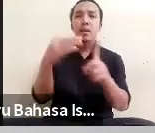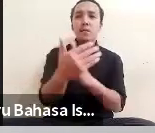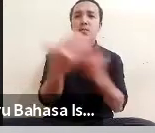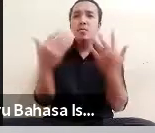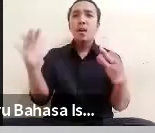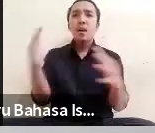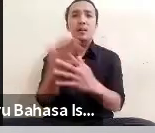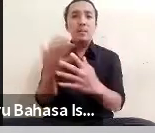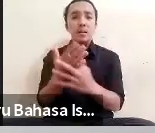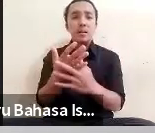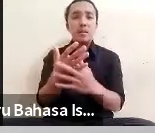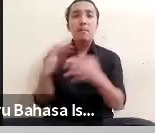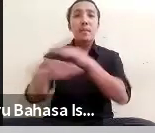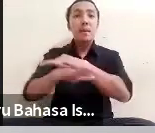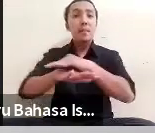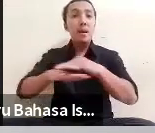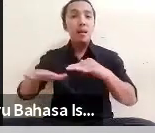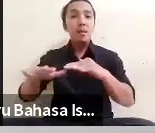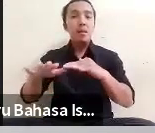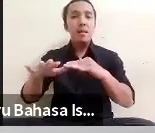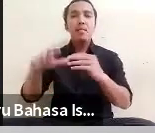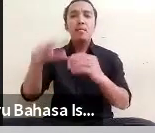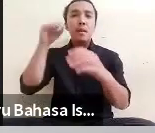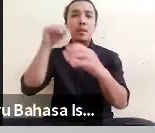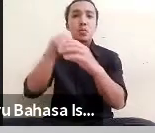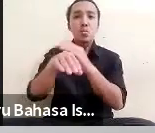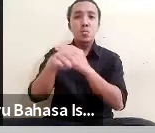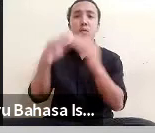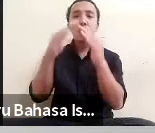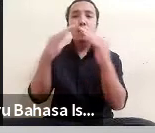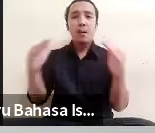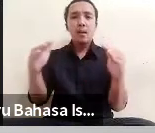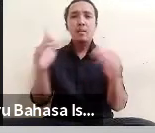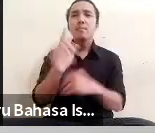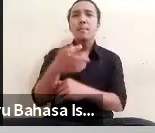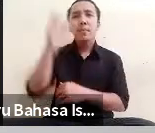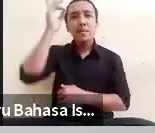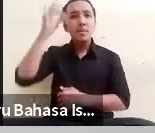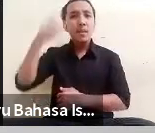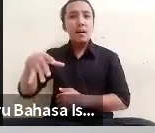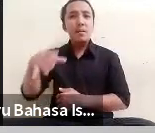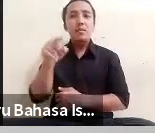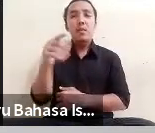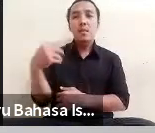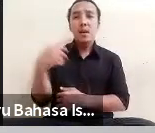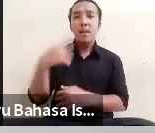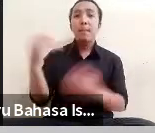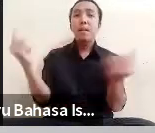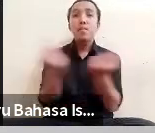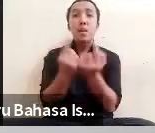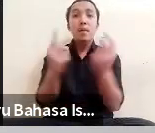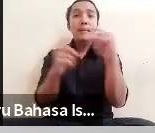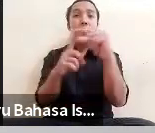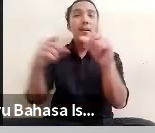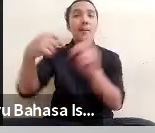di desa itu kita mengenal pertemuan RT, pertemuan PKK gitu, dari rumah ke rumah. Nah, kalau rumah warga